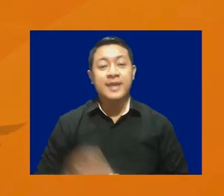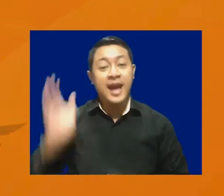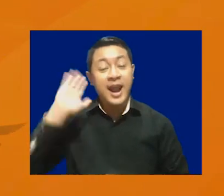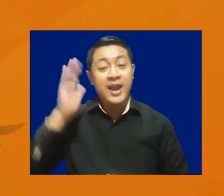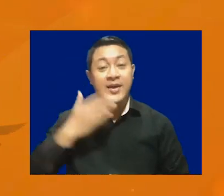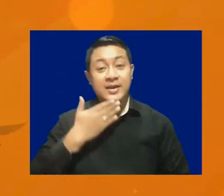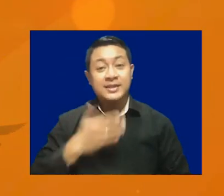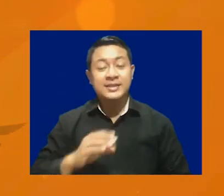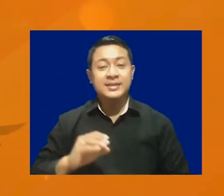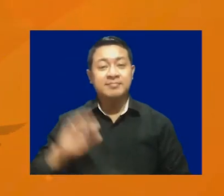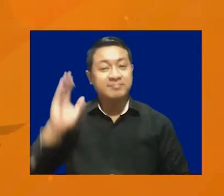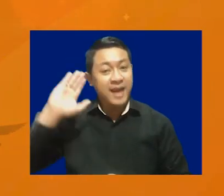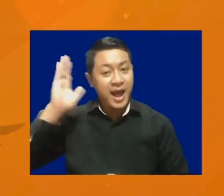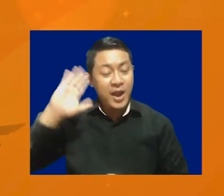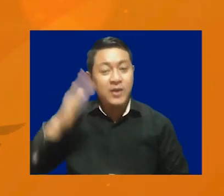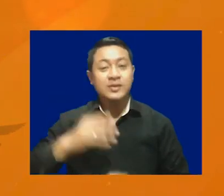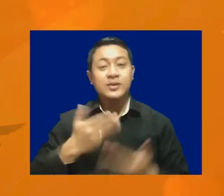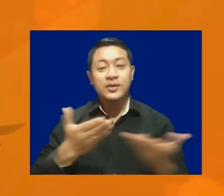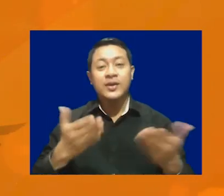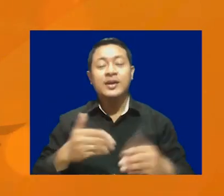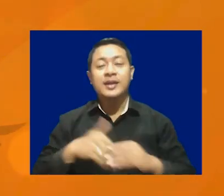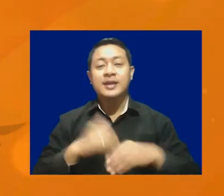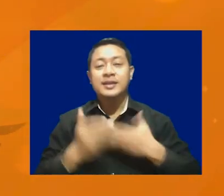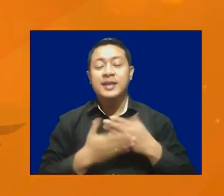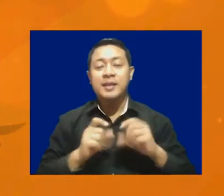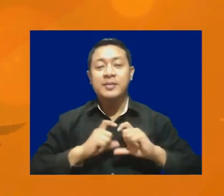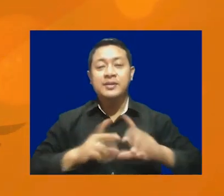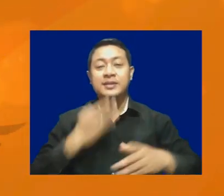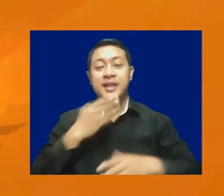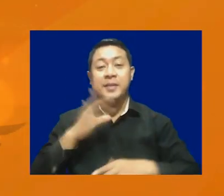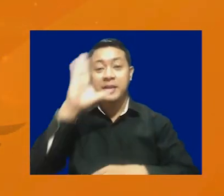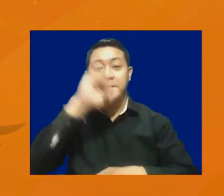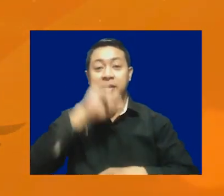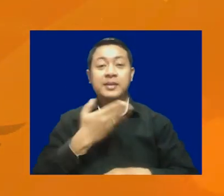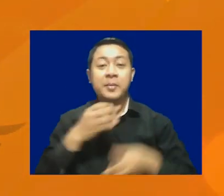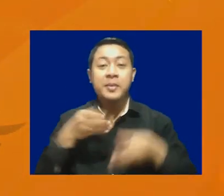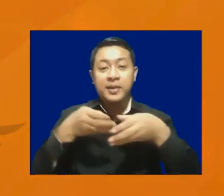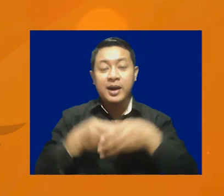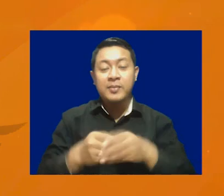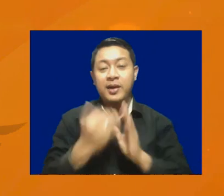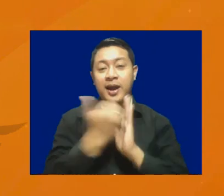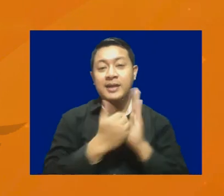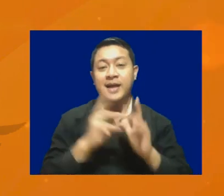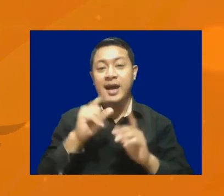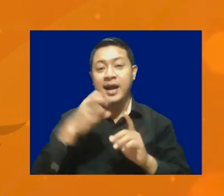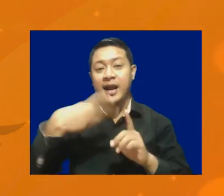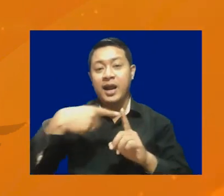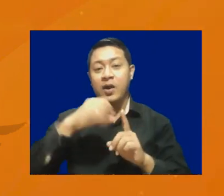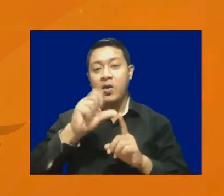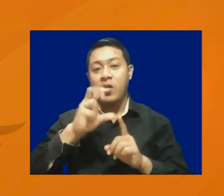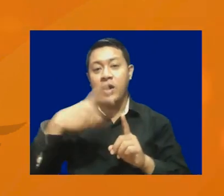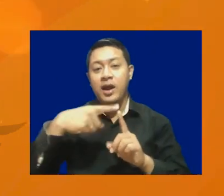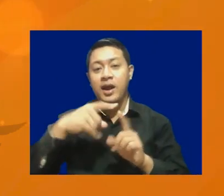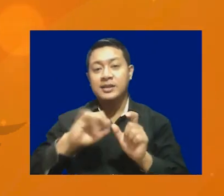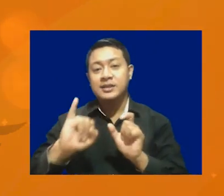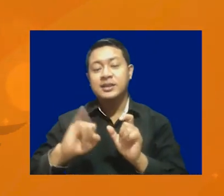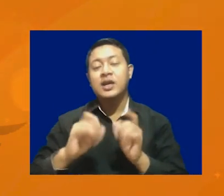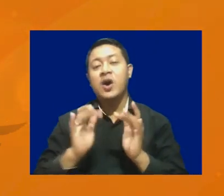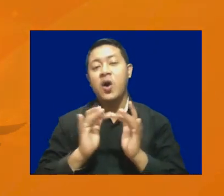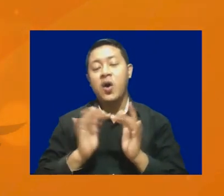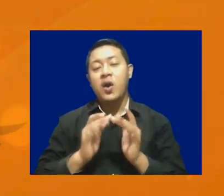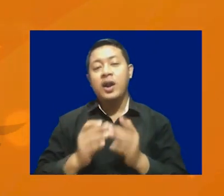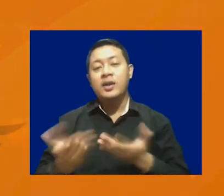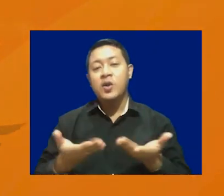Shalom saudara-saudari yang terkasih dalam Kristus. Selamat malam, selamat bergabung lagi di acara rekoleksi online New Normal New Me